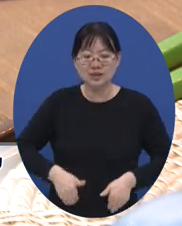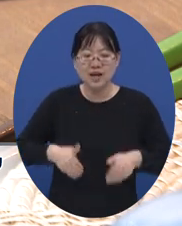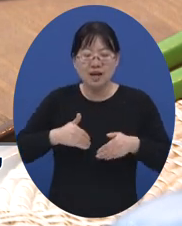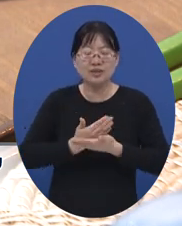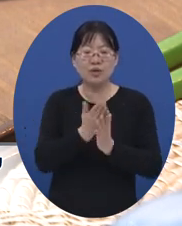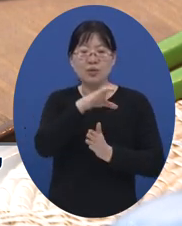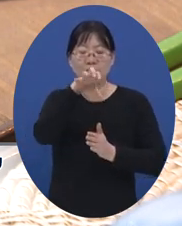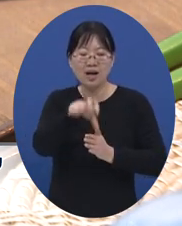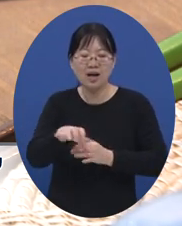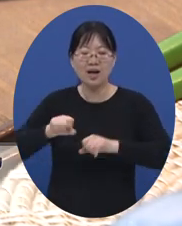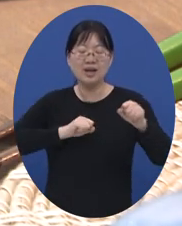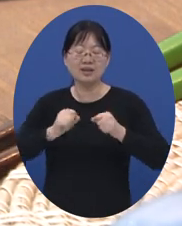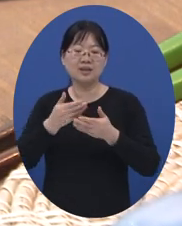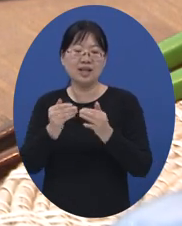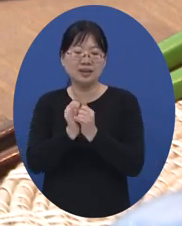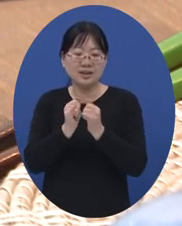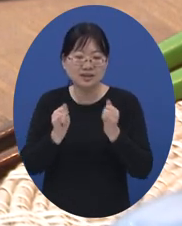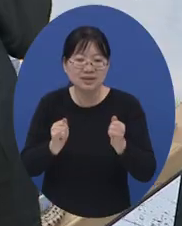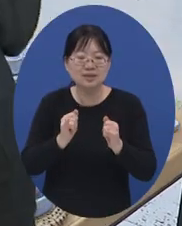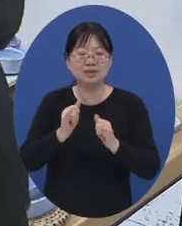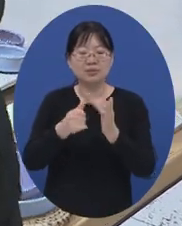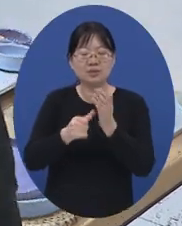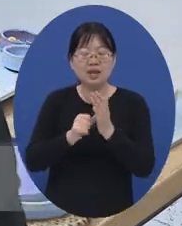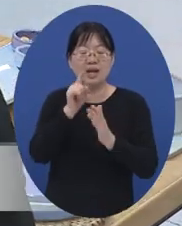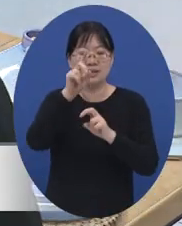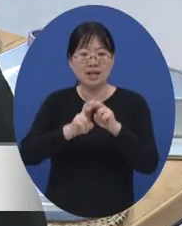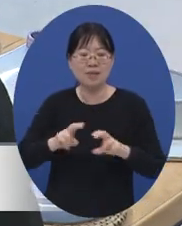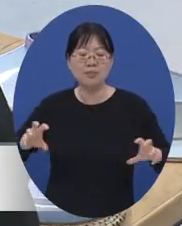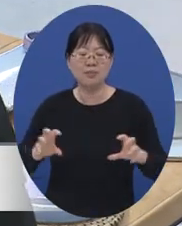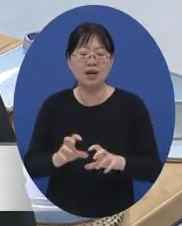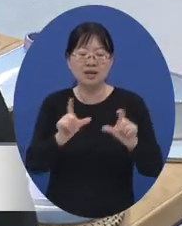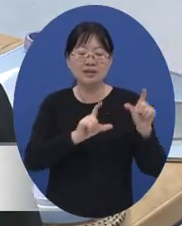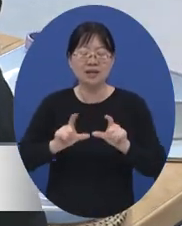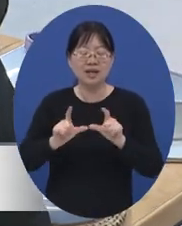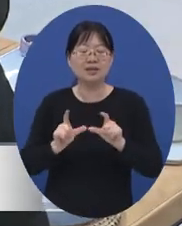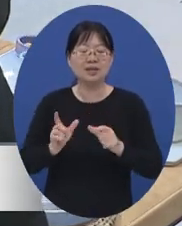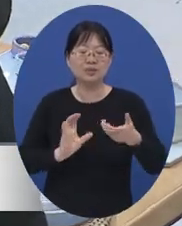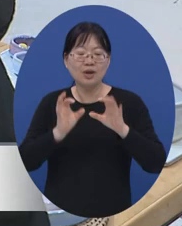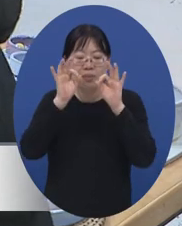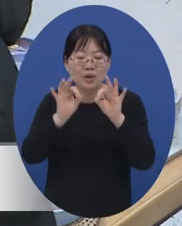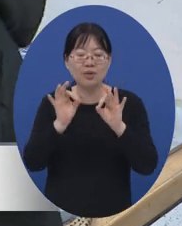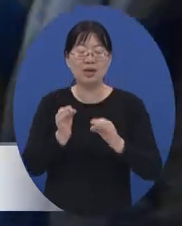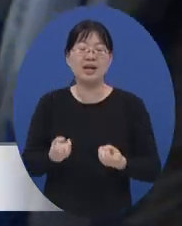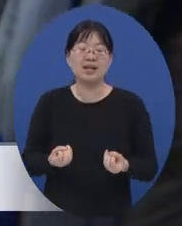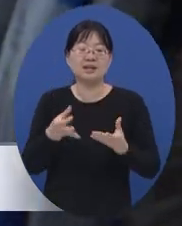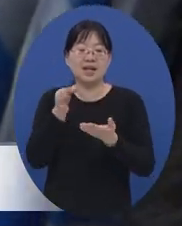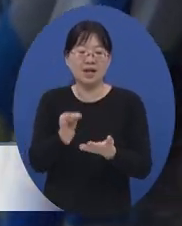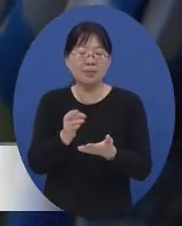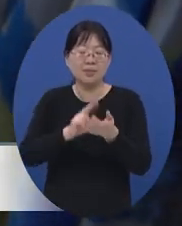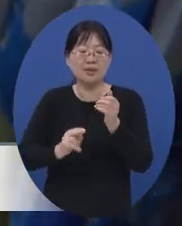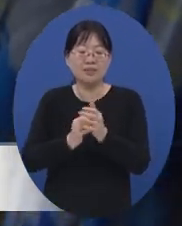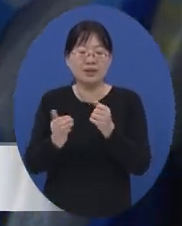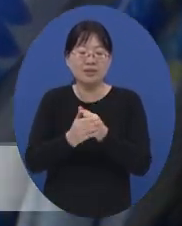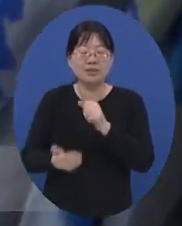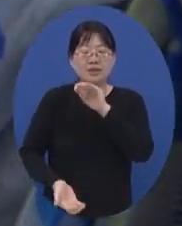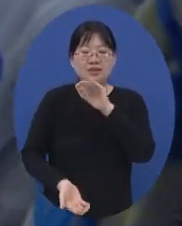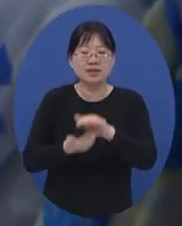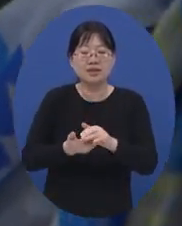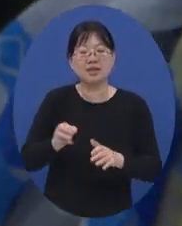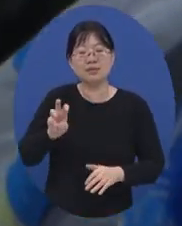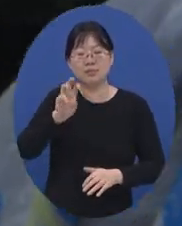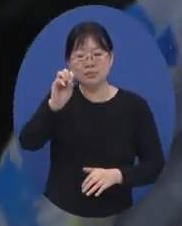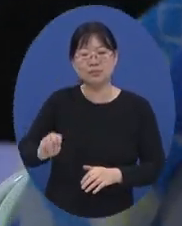활동하는 작가들의 작품을 한데 모았습니다. 특히 생활 도자의 경우 행사 가격으로 판매해 최대 30%까지